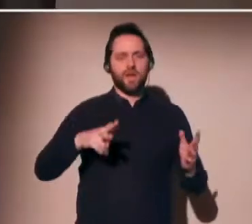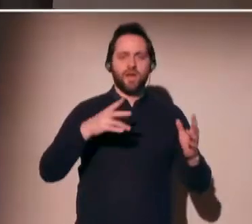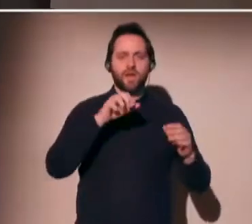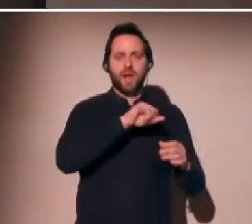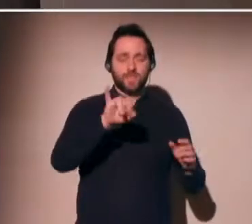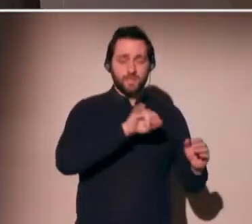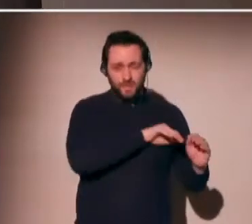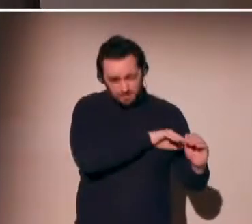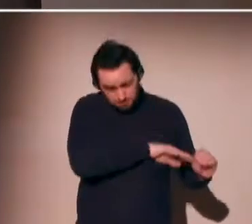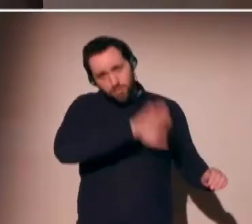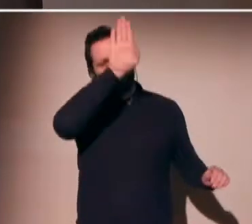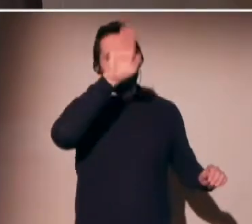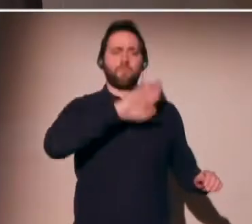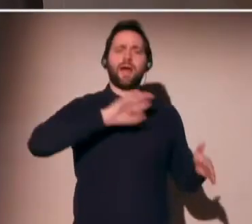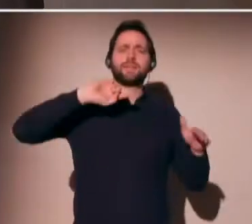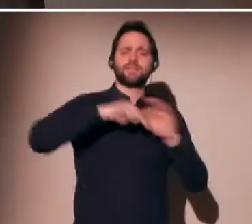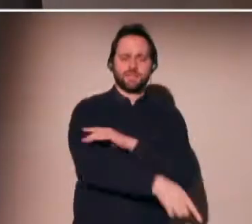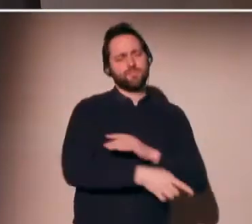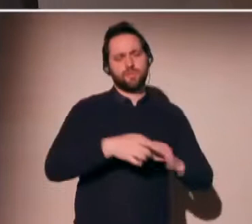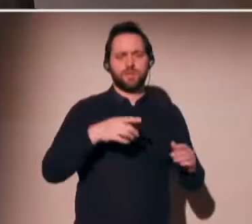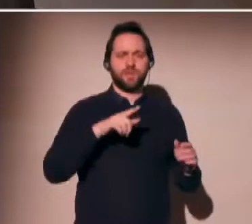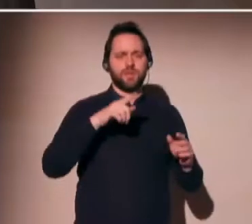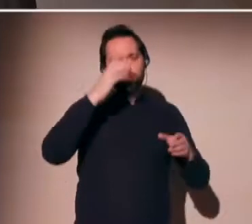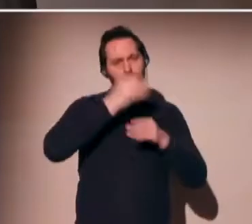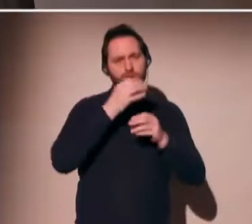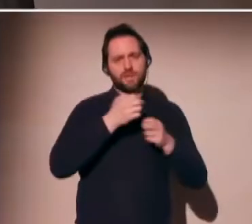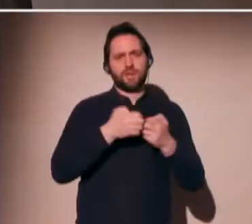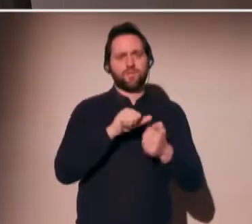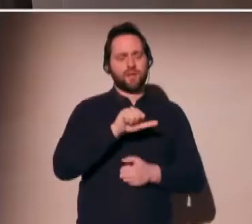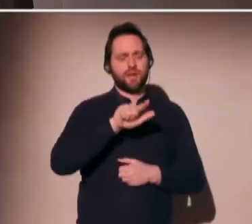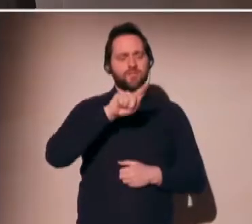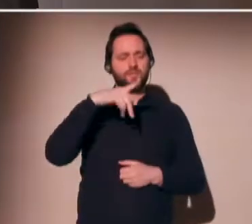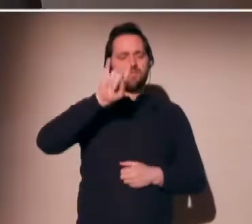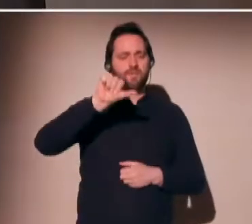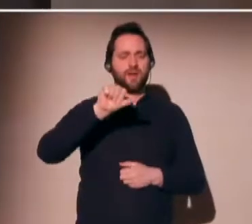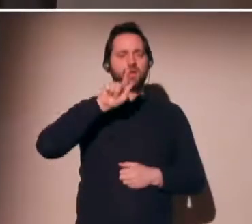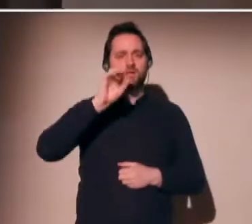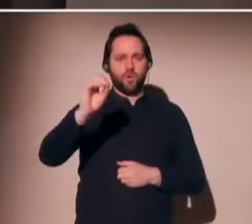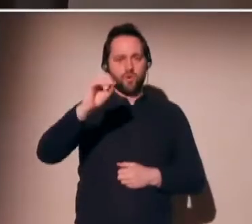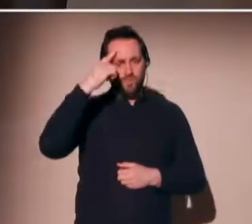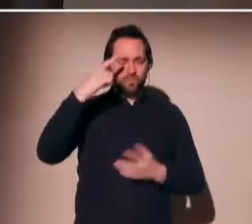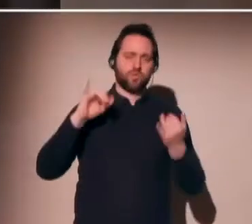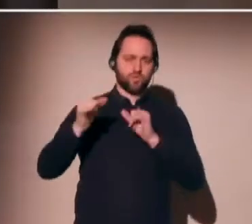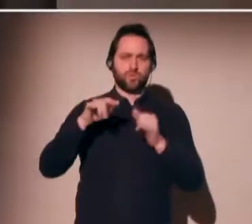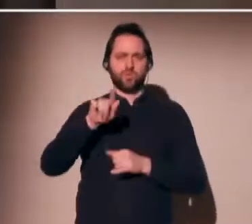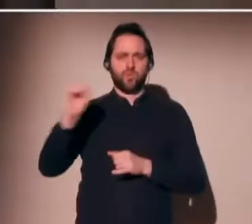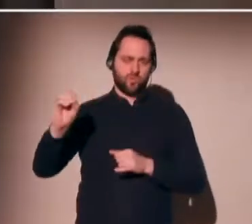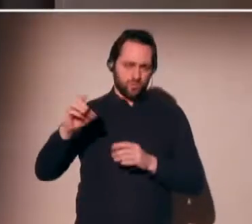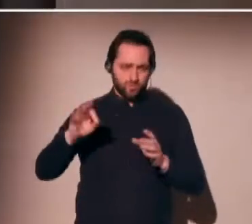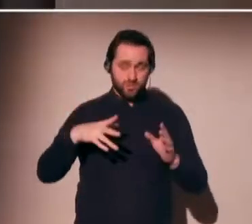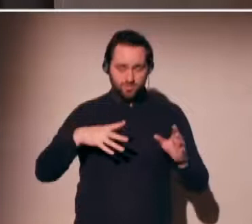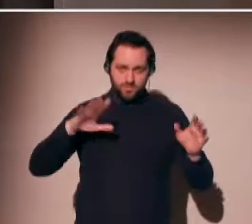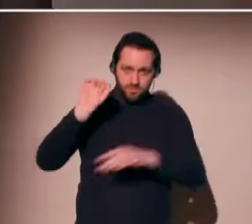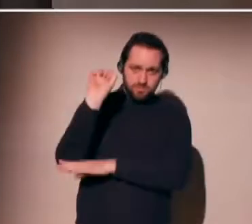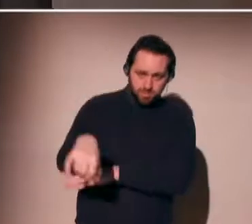parler de AlphaGo, justement, sur le jeu de Go. Et puis, après, il y a AlphaGo 0. Il y a des étapes successives qui ont été franchies. Donc, est-ce que vous